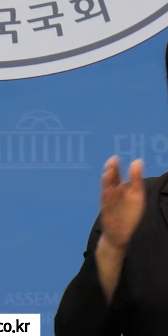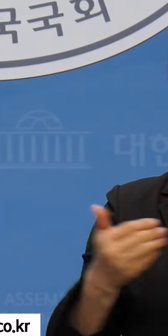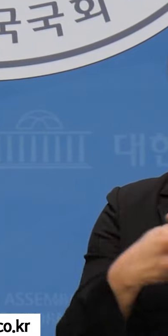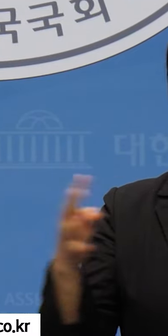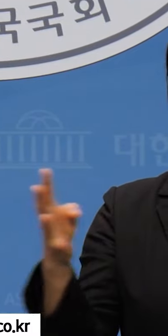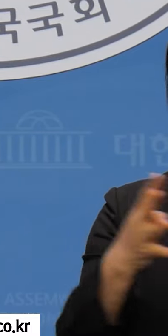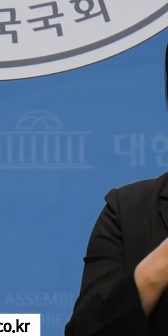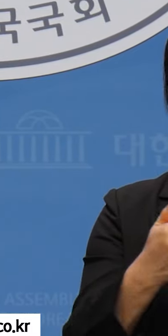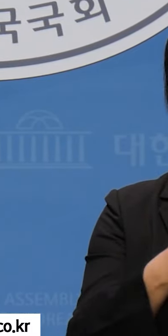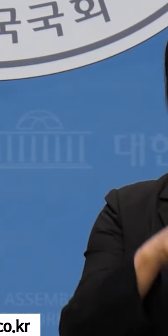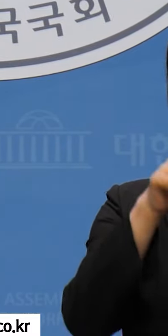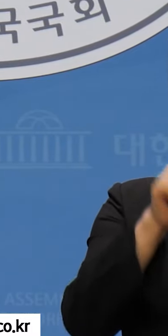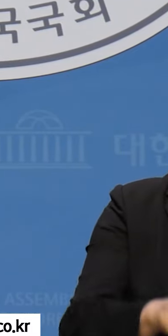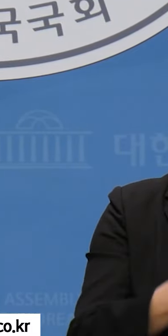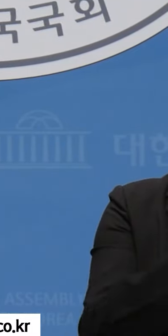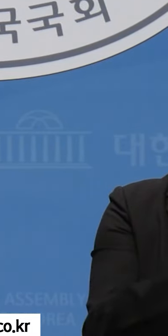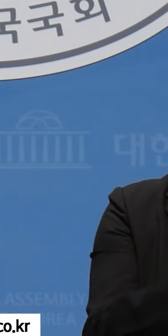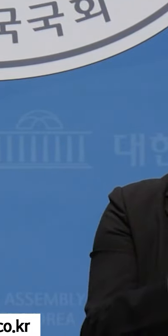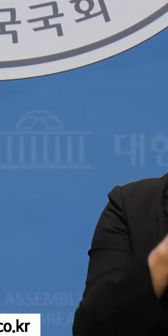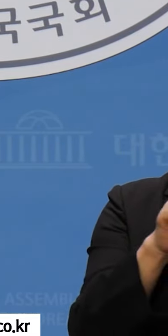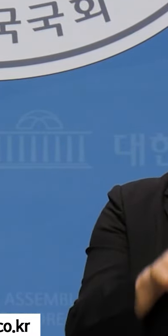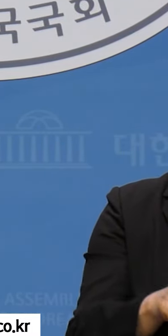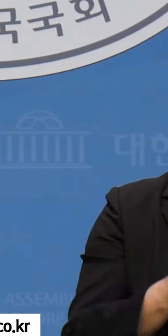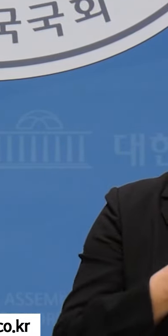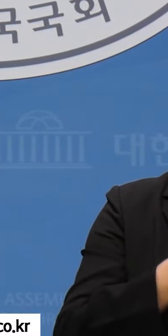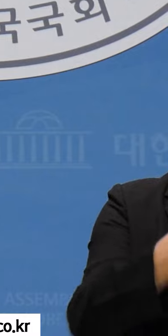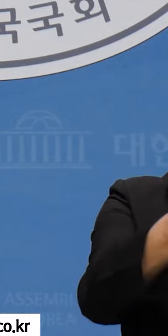주 52시간제 통과,